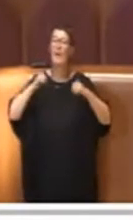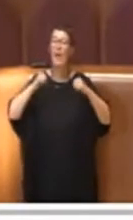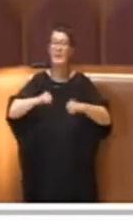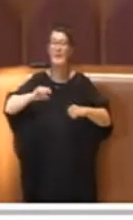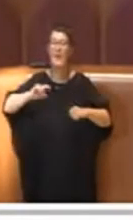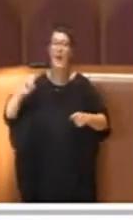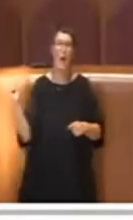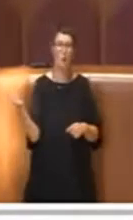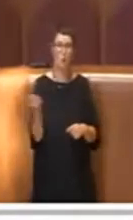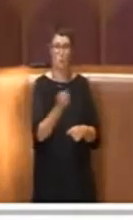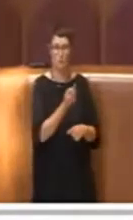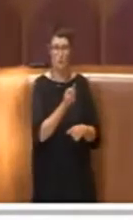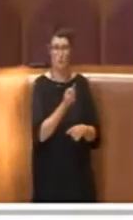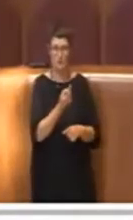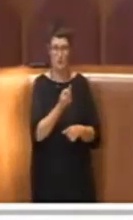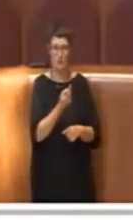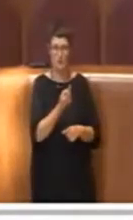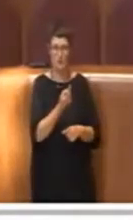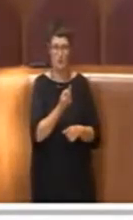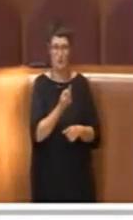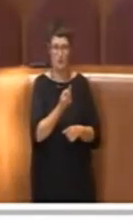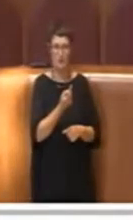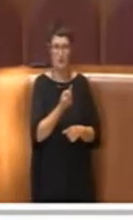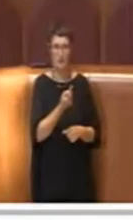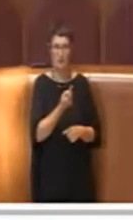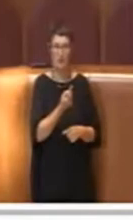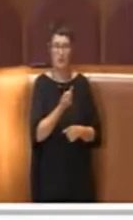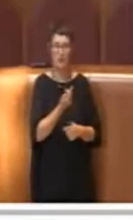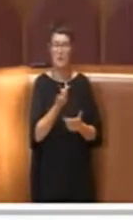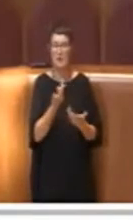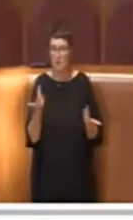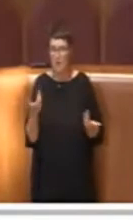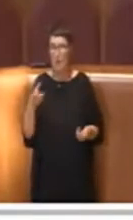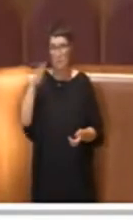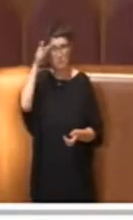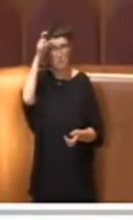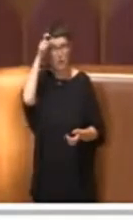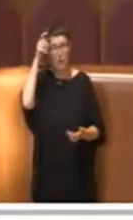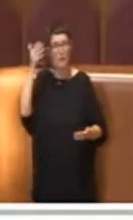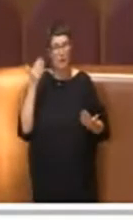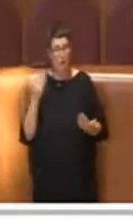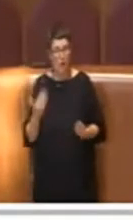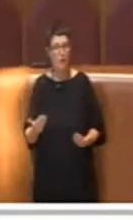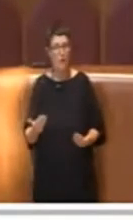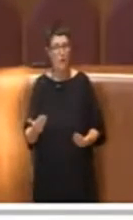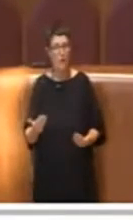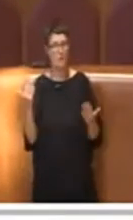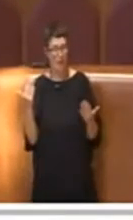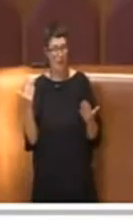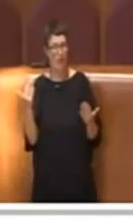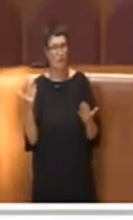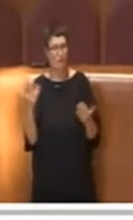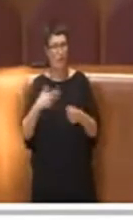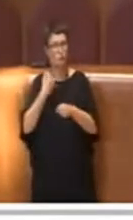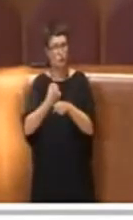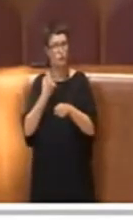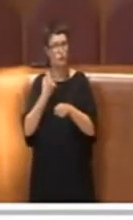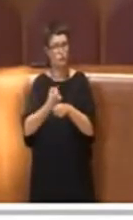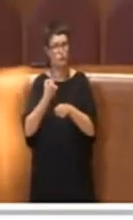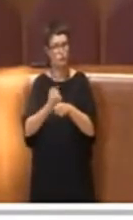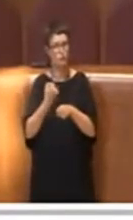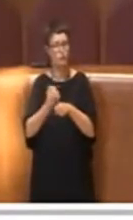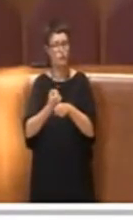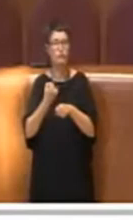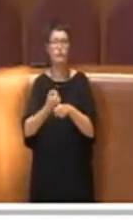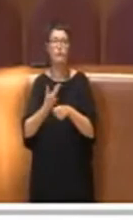misure necessarie a salvare le attività produttive, il governo finalmente dopo qualche vicissitudine sta facendo la sua parte con i contributi a fondo